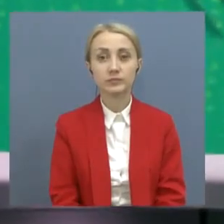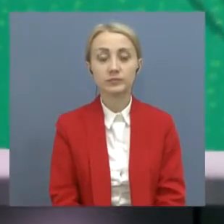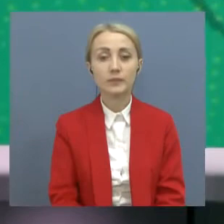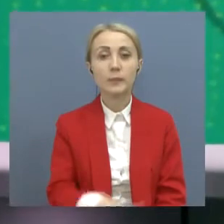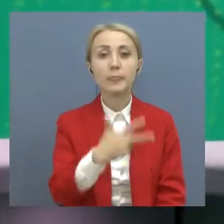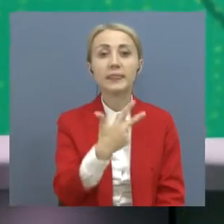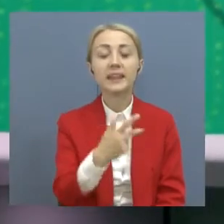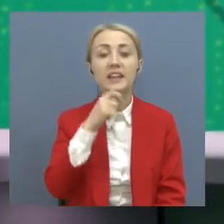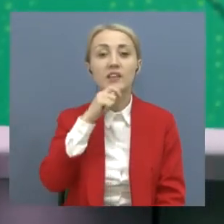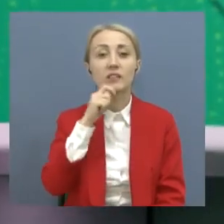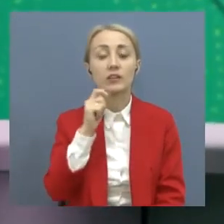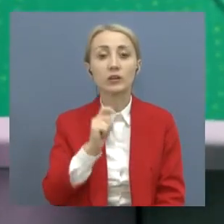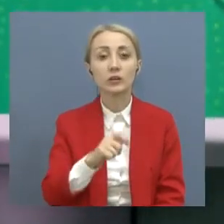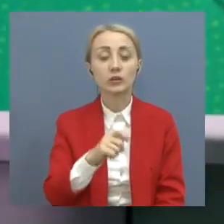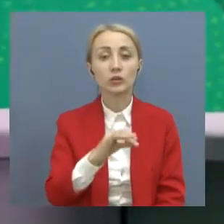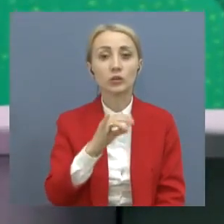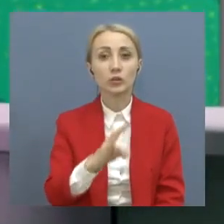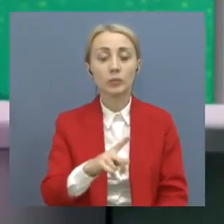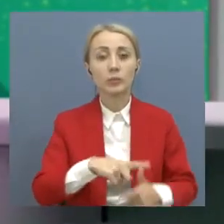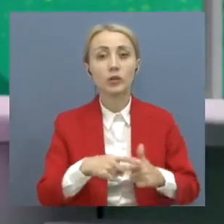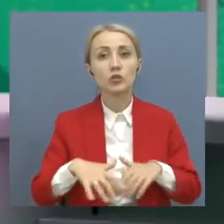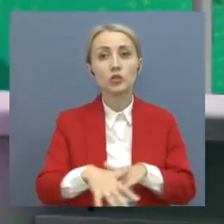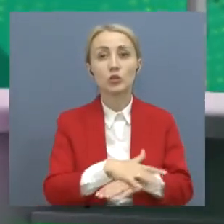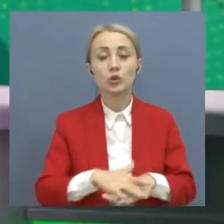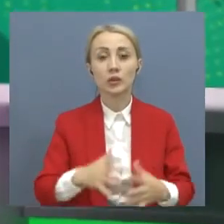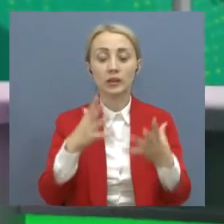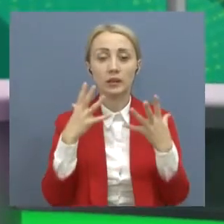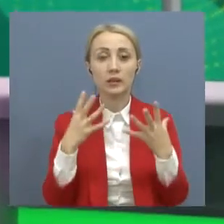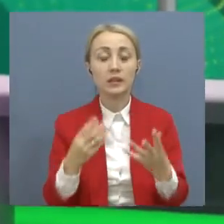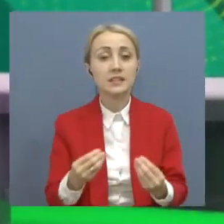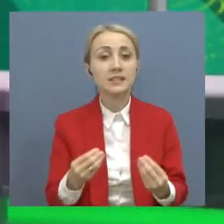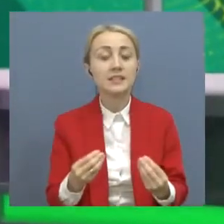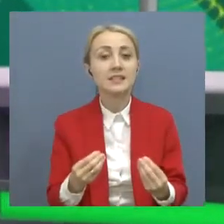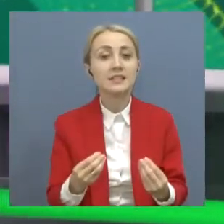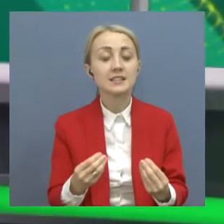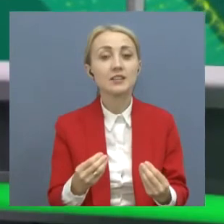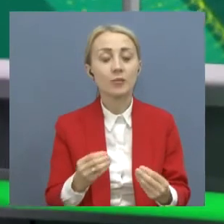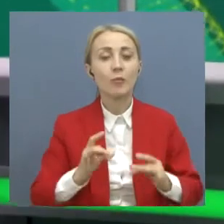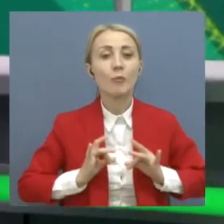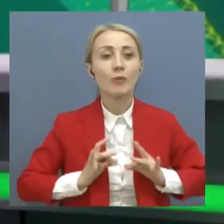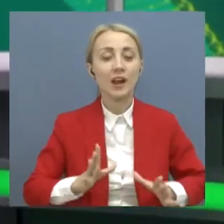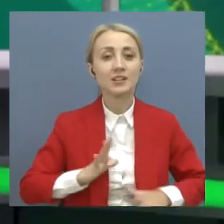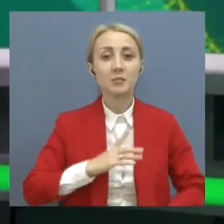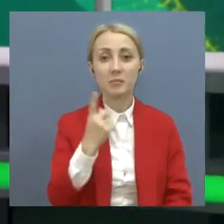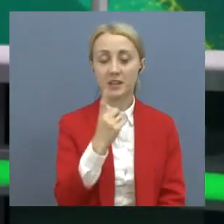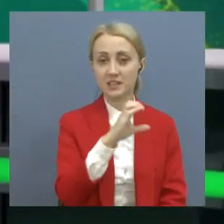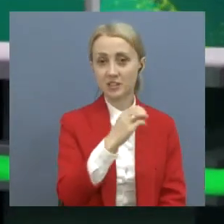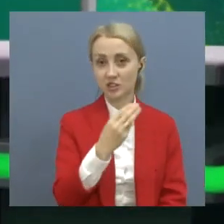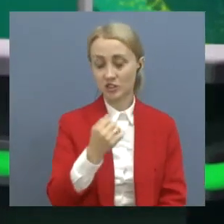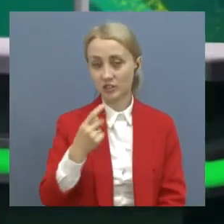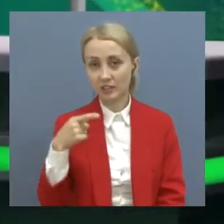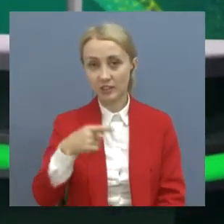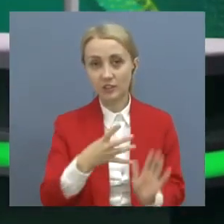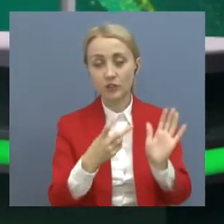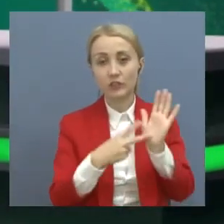Маусымның үшінші жексенбісі халықаралық әкелер күні. Бұл мереке алғаш рет 1929 жылы ақшта енгізілген. Мерекені